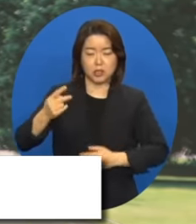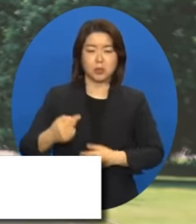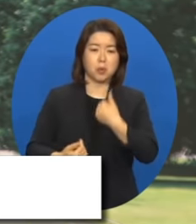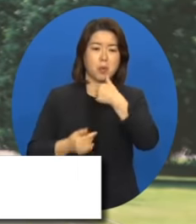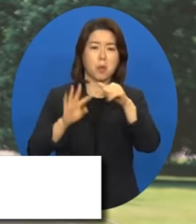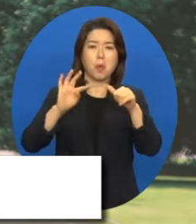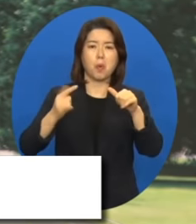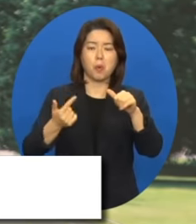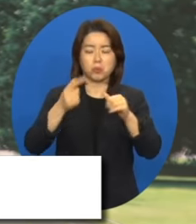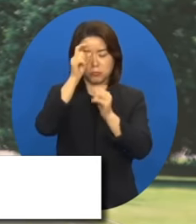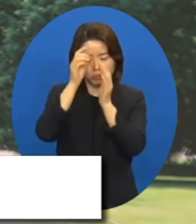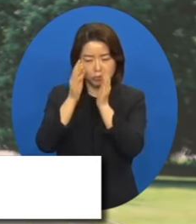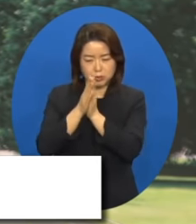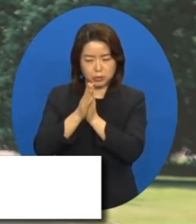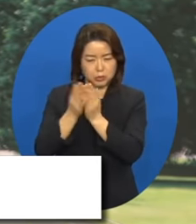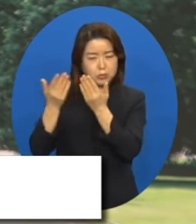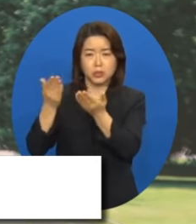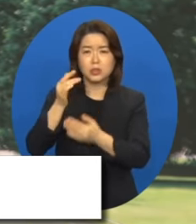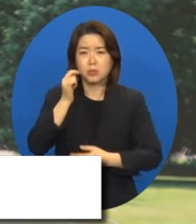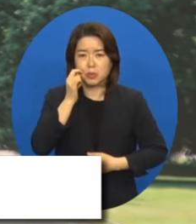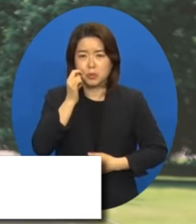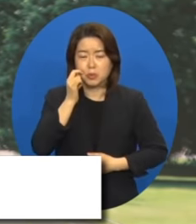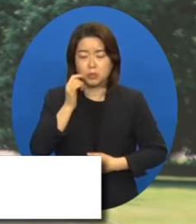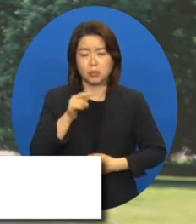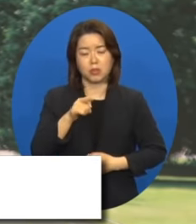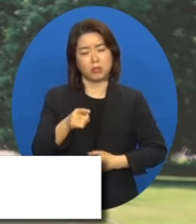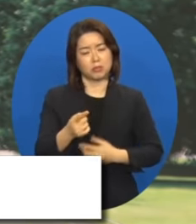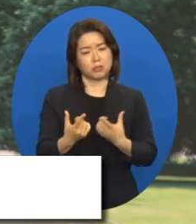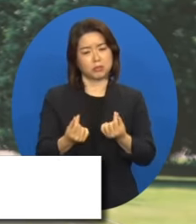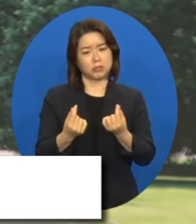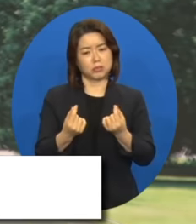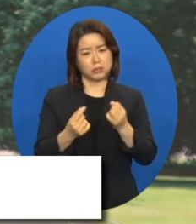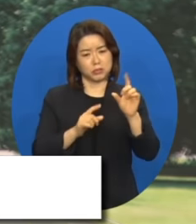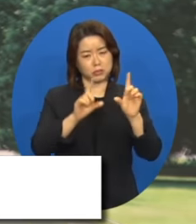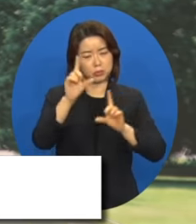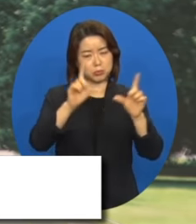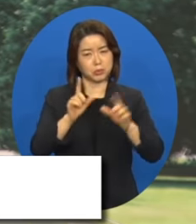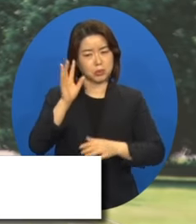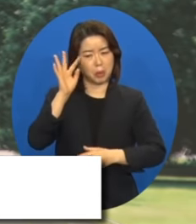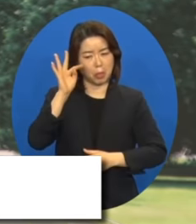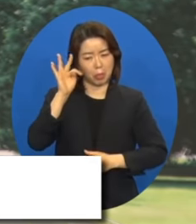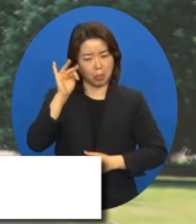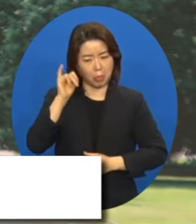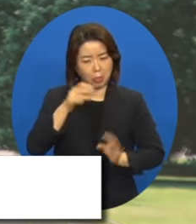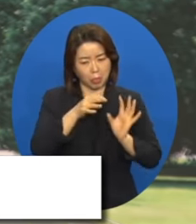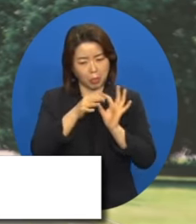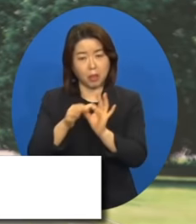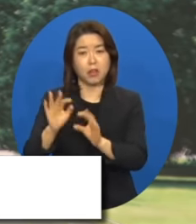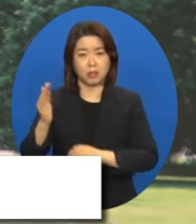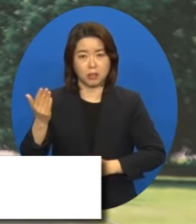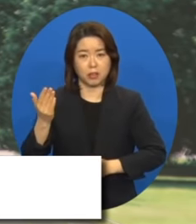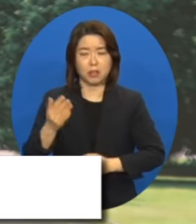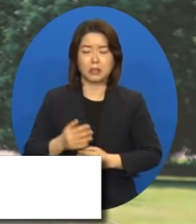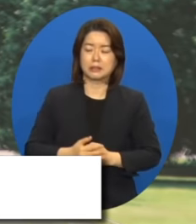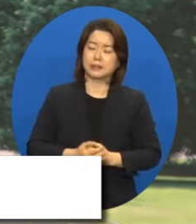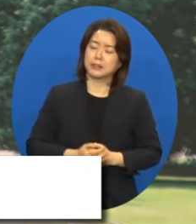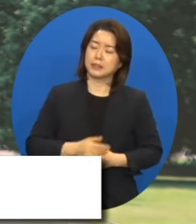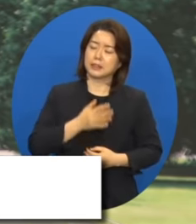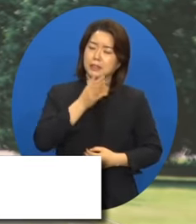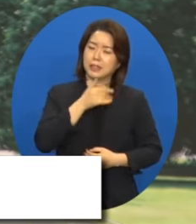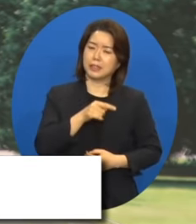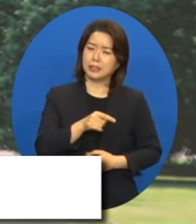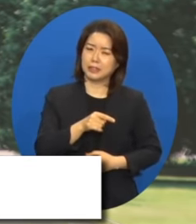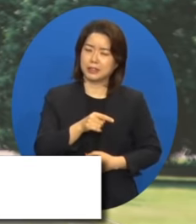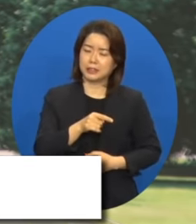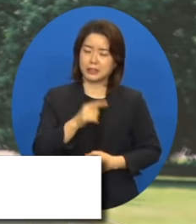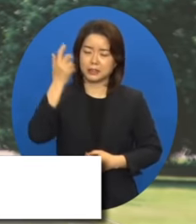제대로 기도를 못 하겠고 그런 상태가 며칠을 계속되면서 아 이게